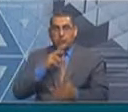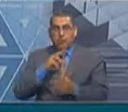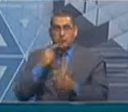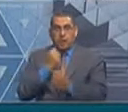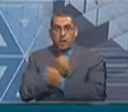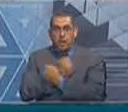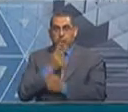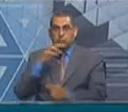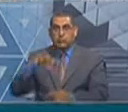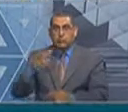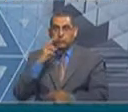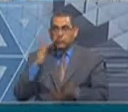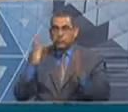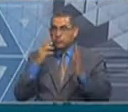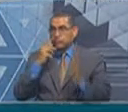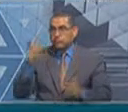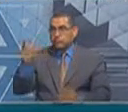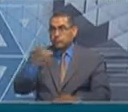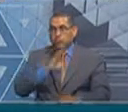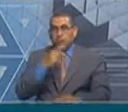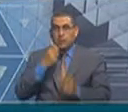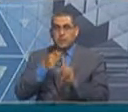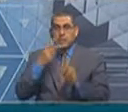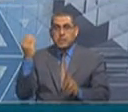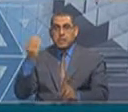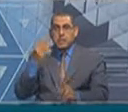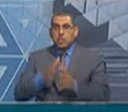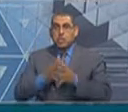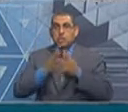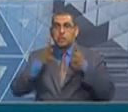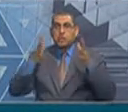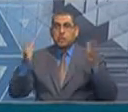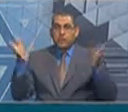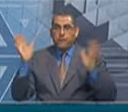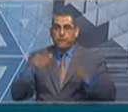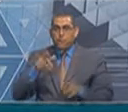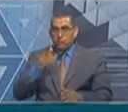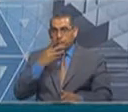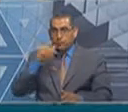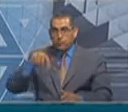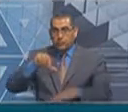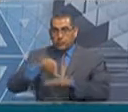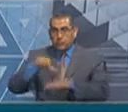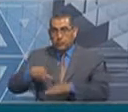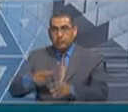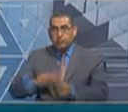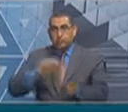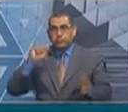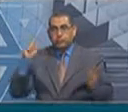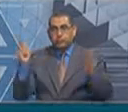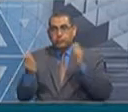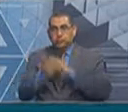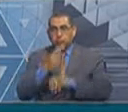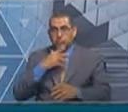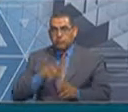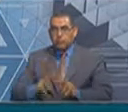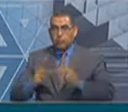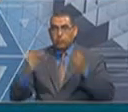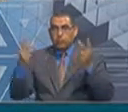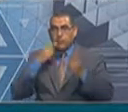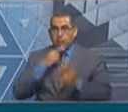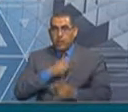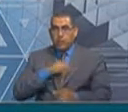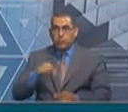الجهه الاخرى. نحن نتحدث عن مزار سياحي كبير، مزار سياحي سوف يغير وجه منطقه الفسطاط وعين السيره. هذا المشروع